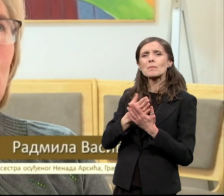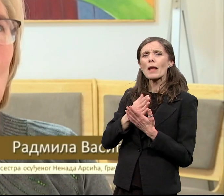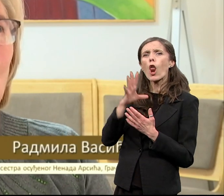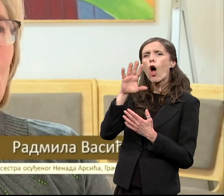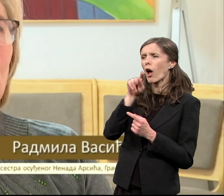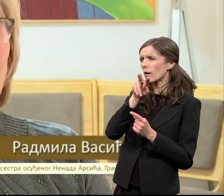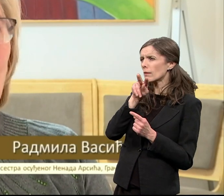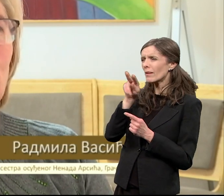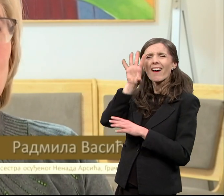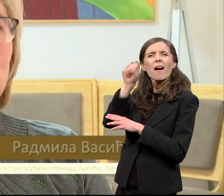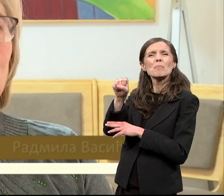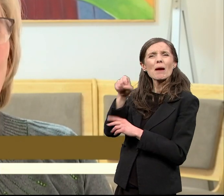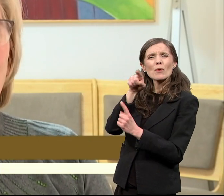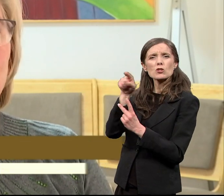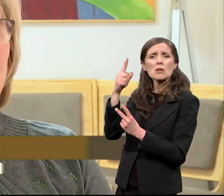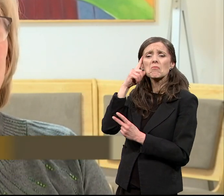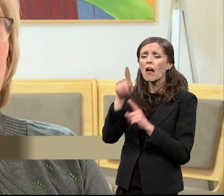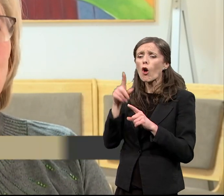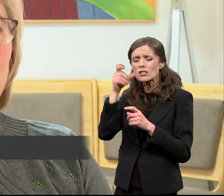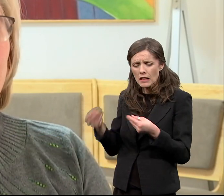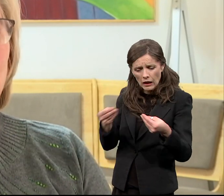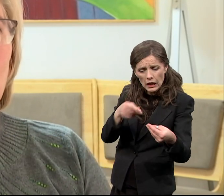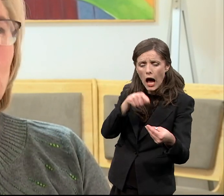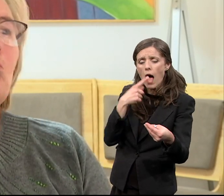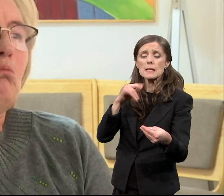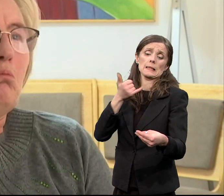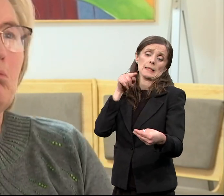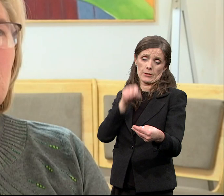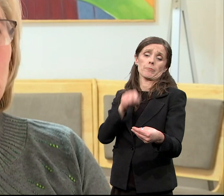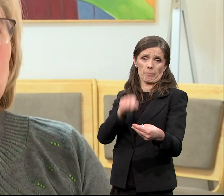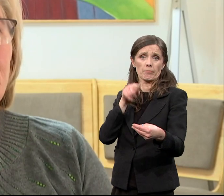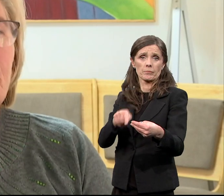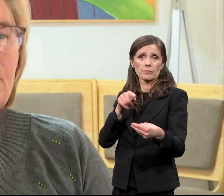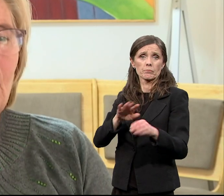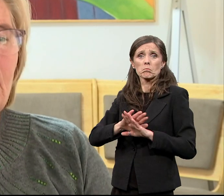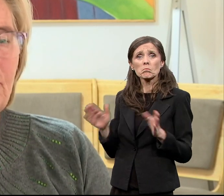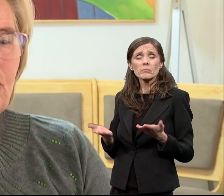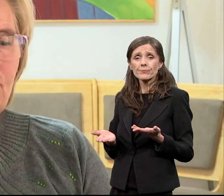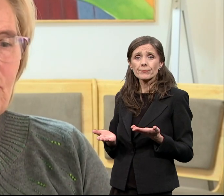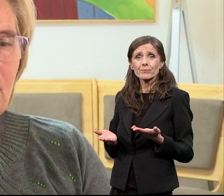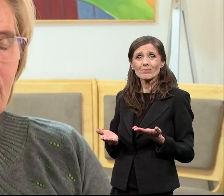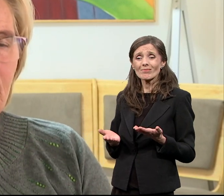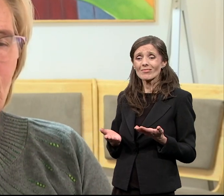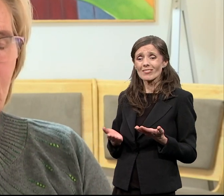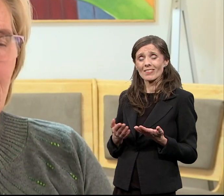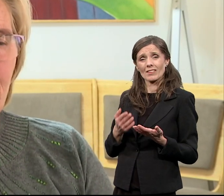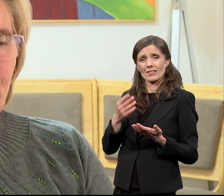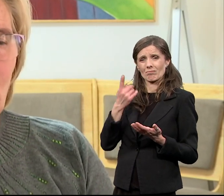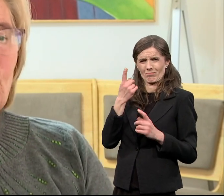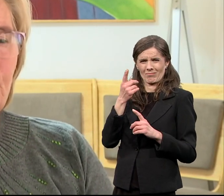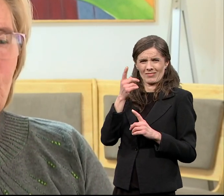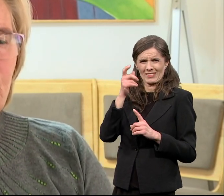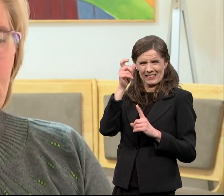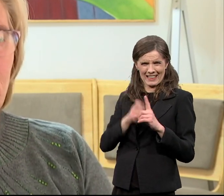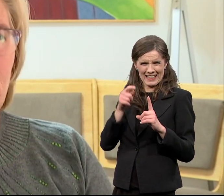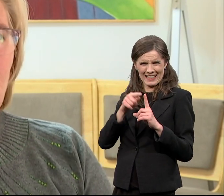nešto... neko im je donio neku sliku i rekao, to je taj... Nikad, čak što više, jedan